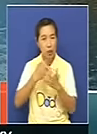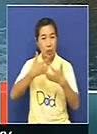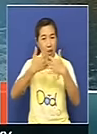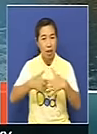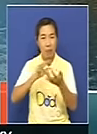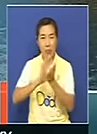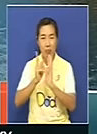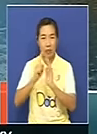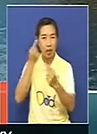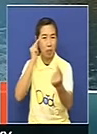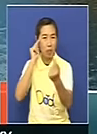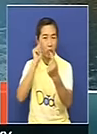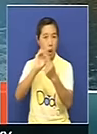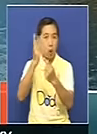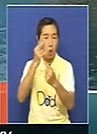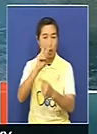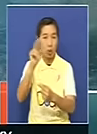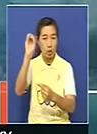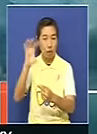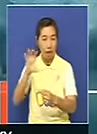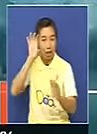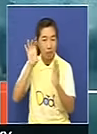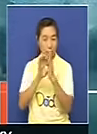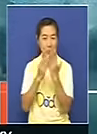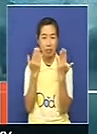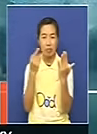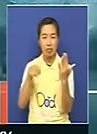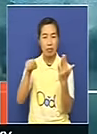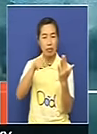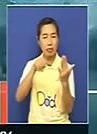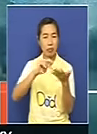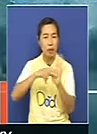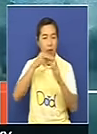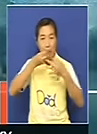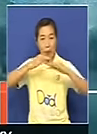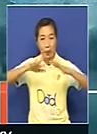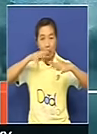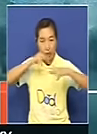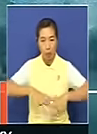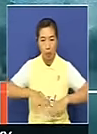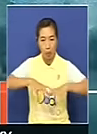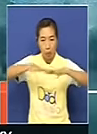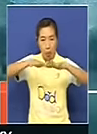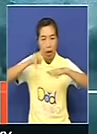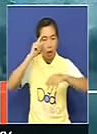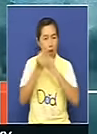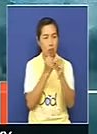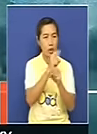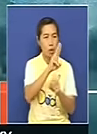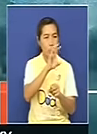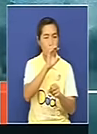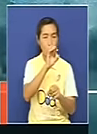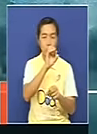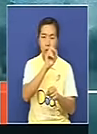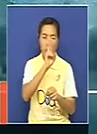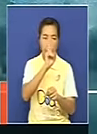กันว่าเป้าหมายโลก2องศาส่วนภาพที่2เป็นการคาดการณ์ถึงสภาวะระดับน้ำทะเลที่สูงขึ้นหลังจากปี